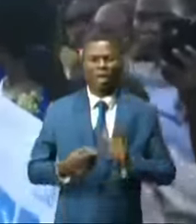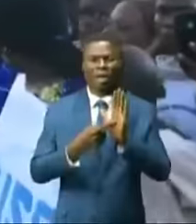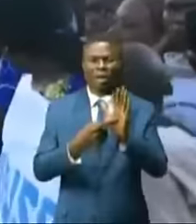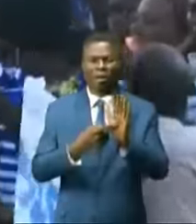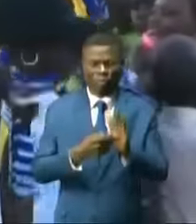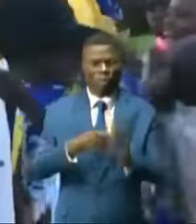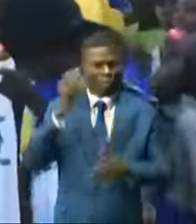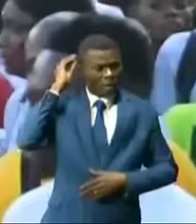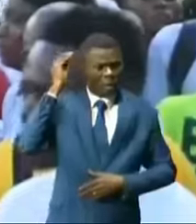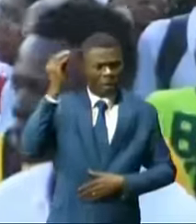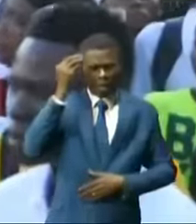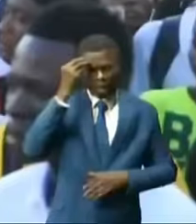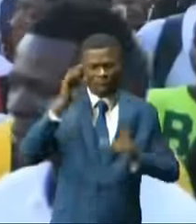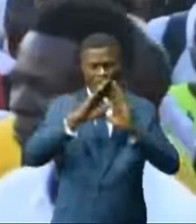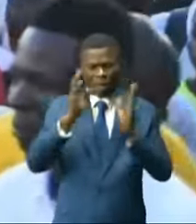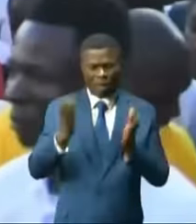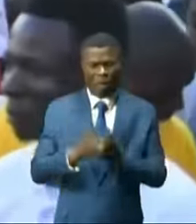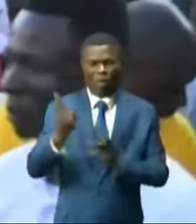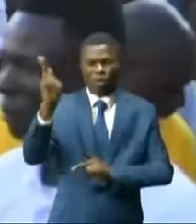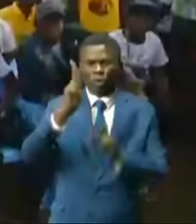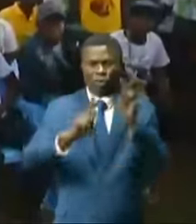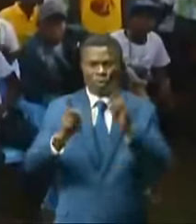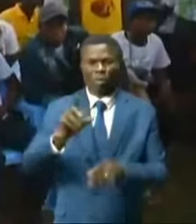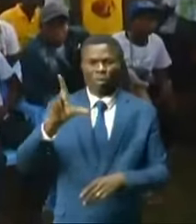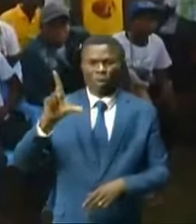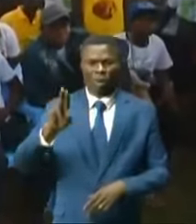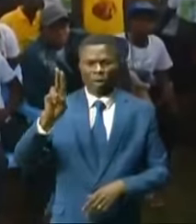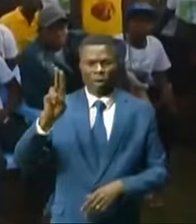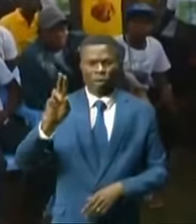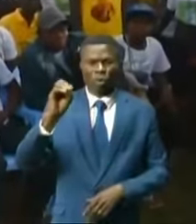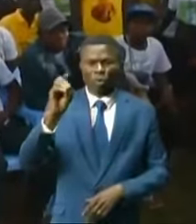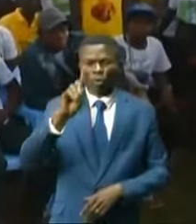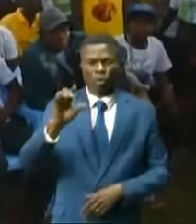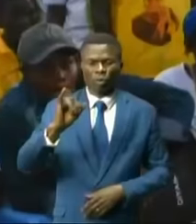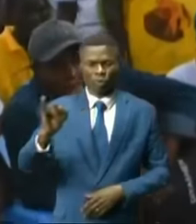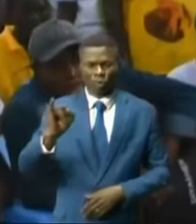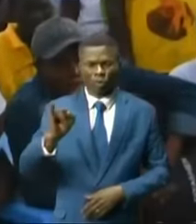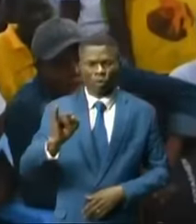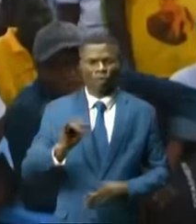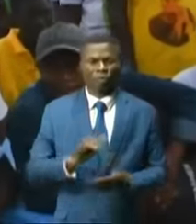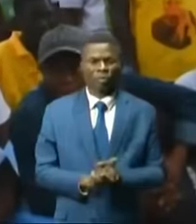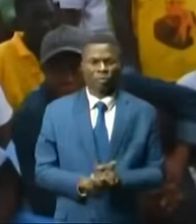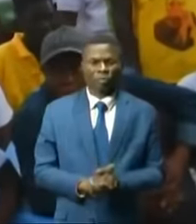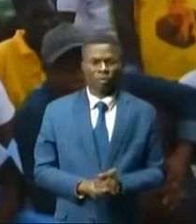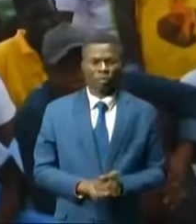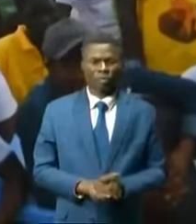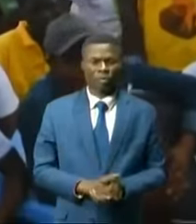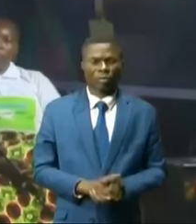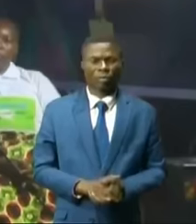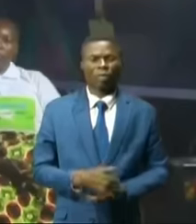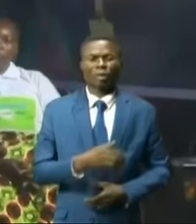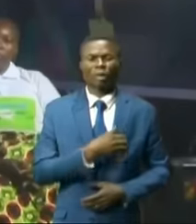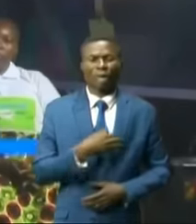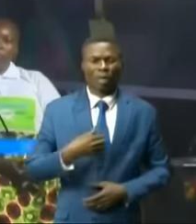toute sa reconnaissance à ce vaillant peuple de Luozi. Mambo mamingi tusediki